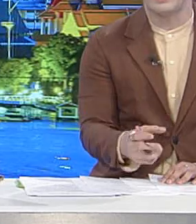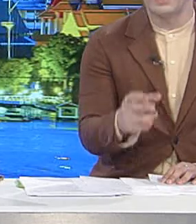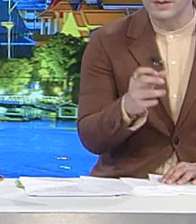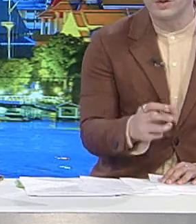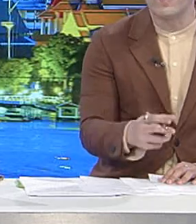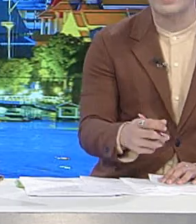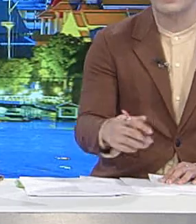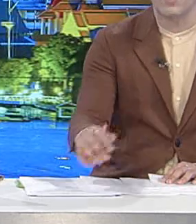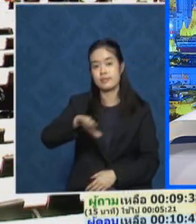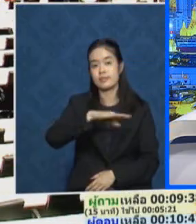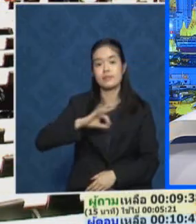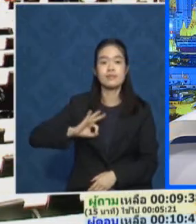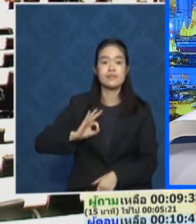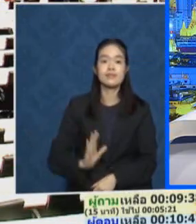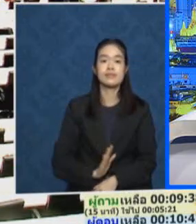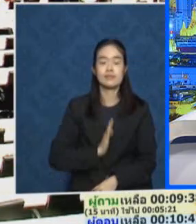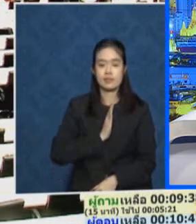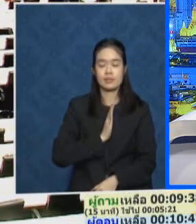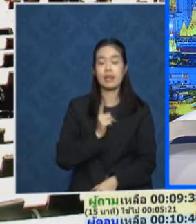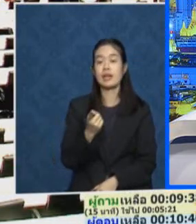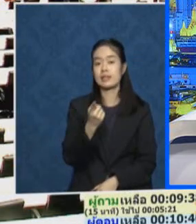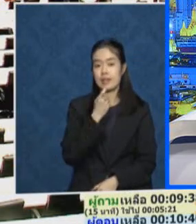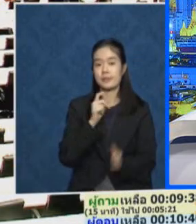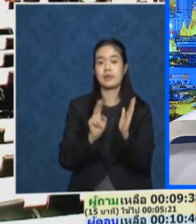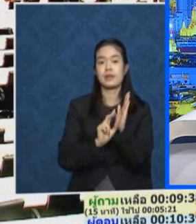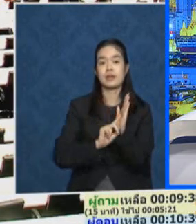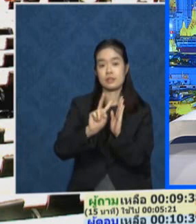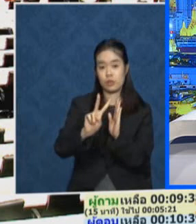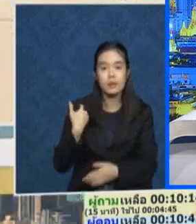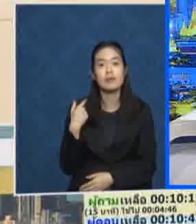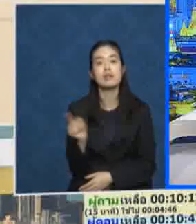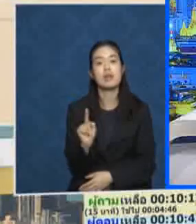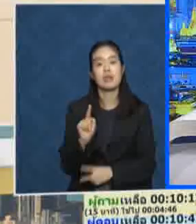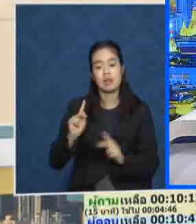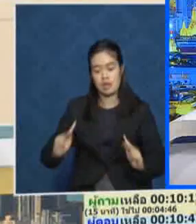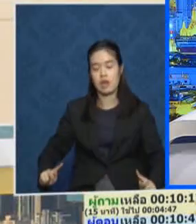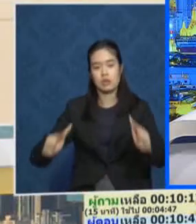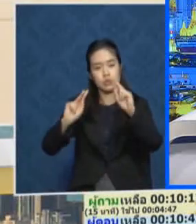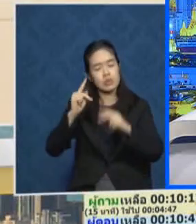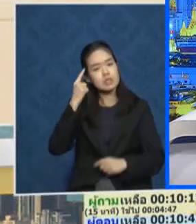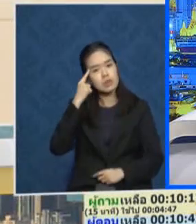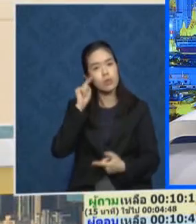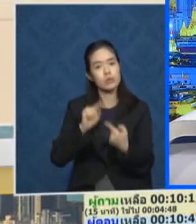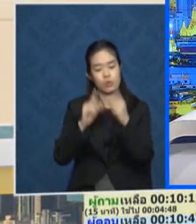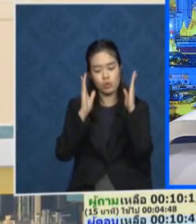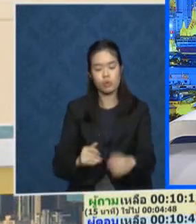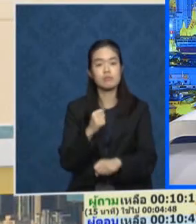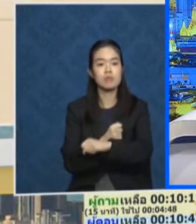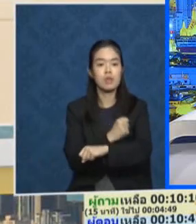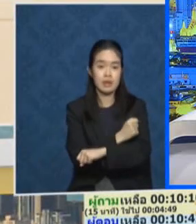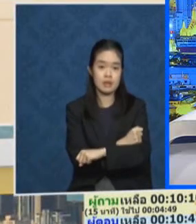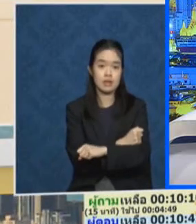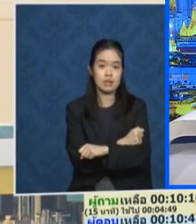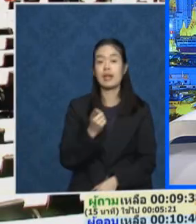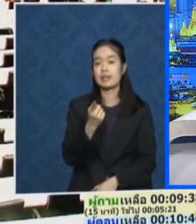วันนี้เนี่ยรัฐมนตรีว่าการกระทรวงแรงงานก็ถูกตั้งกระทู้ถามถึงเรื่องปัญหาผีน้อยก็คือพวกแรงงานไทยที่เข้า